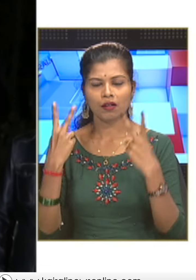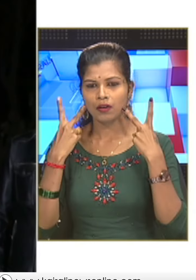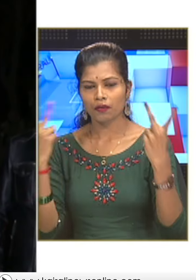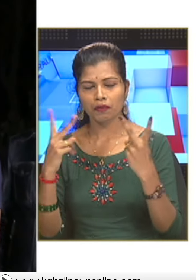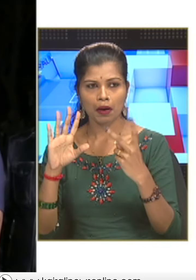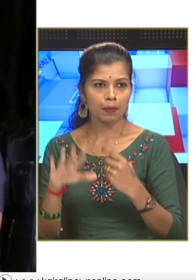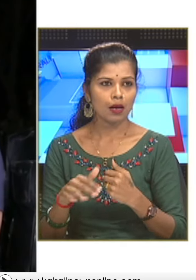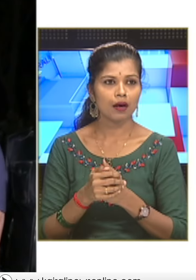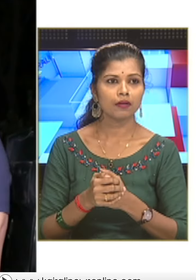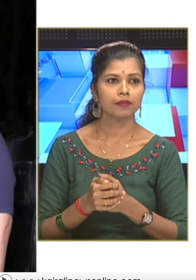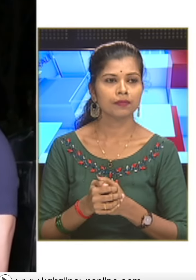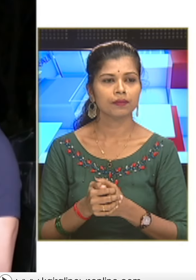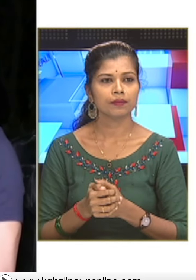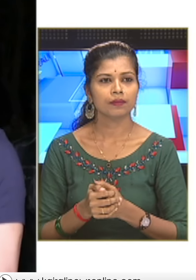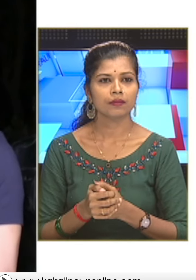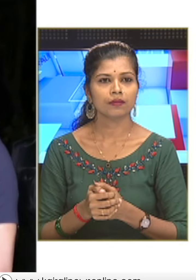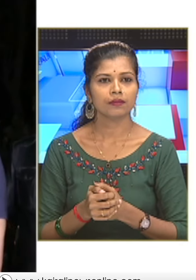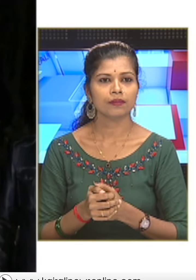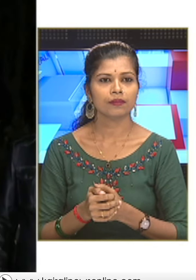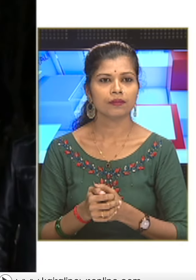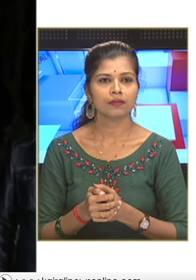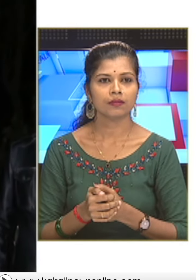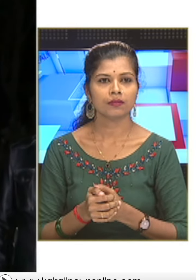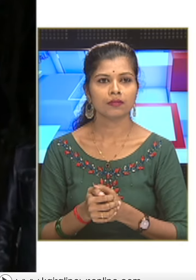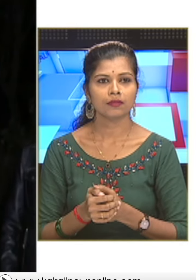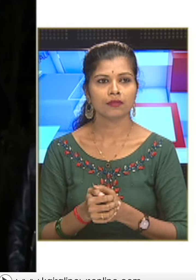രൂപയുടെ കളക്ഷൻ ആണ് നേടിയത് പ്രേംലാൽ കൈലി ന്യൂസ് മുംബൈ